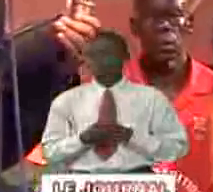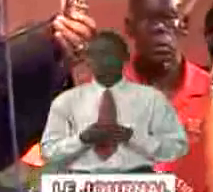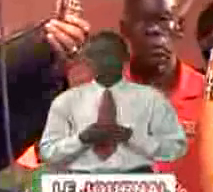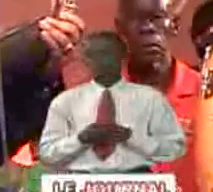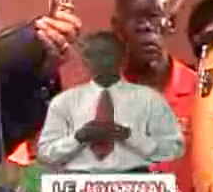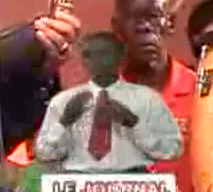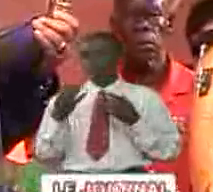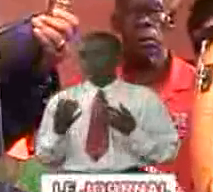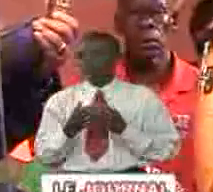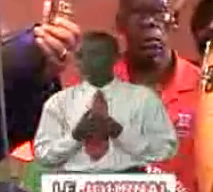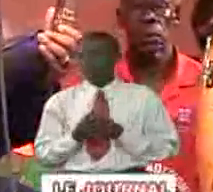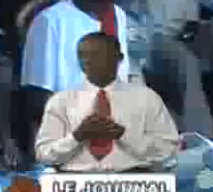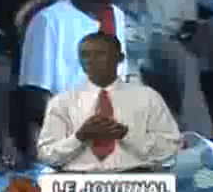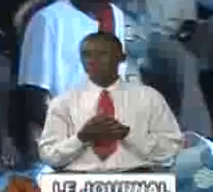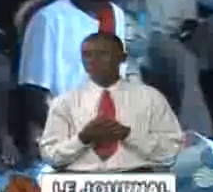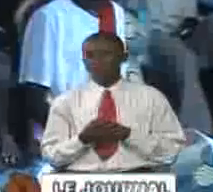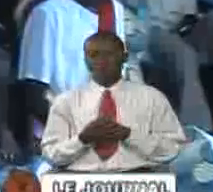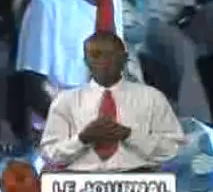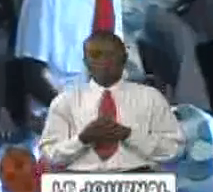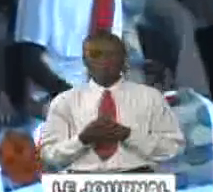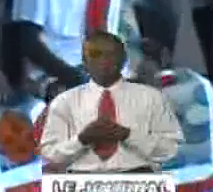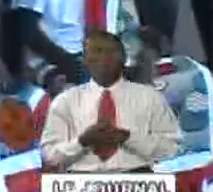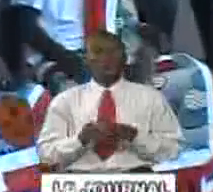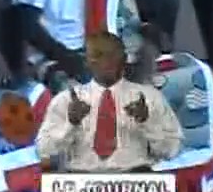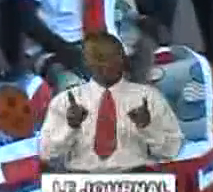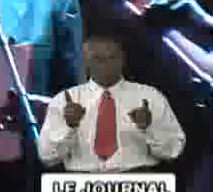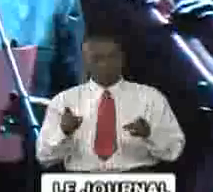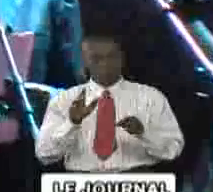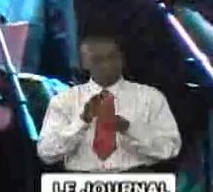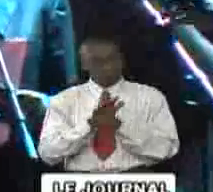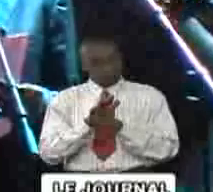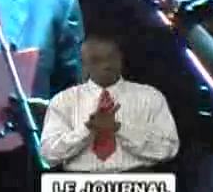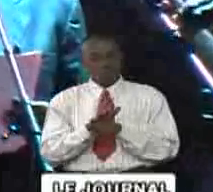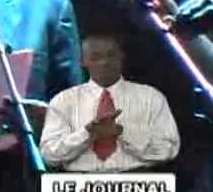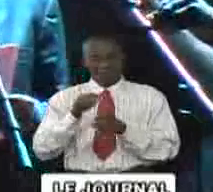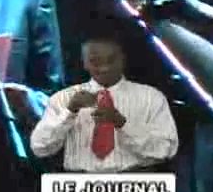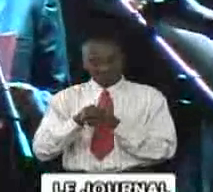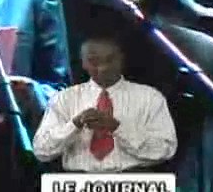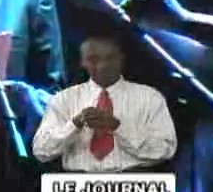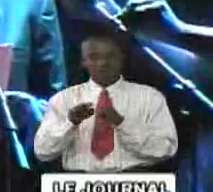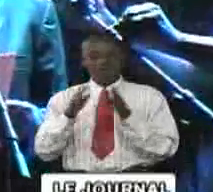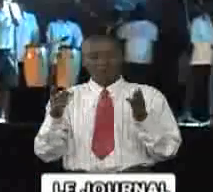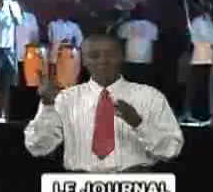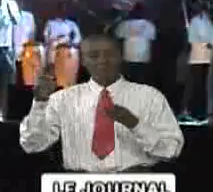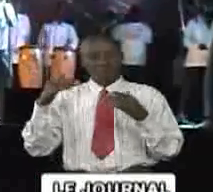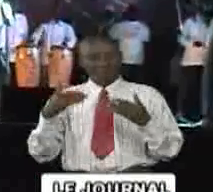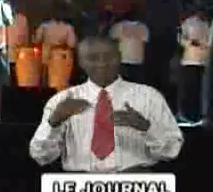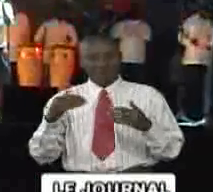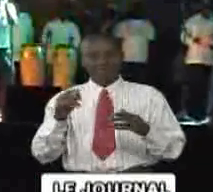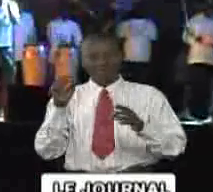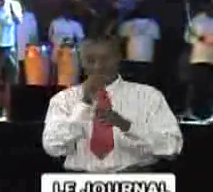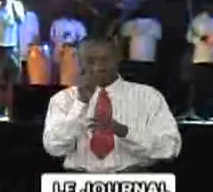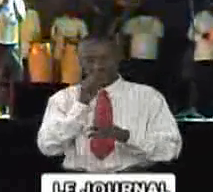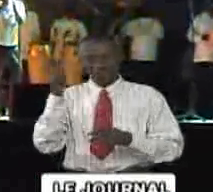Festival panafricain de musique. Plusieurs discours ont ponctué la cérémonie. La bienvenue du préfet des districts Edgar Philippe